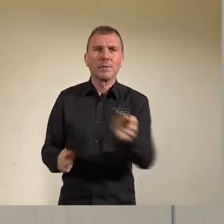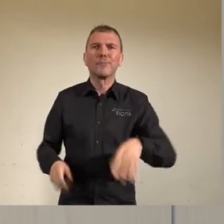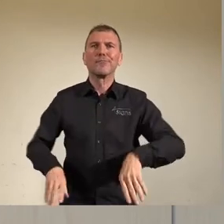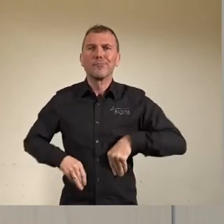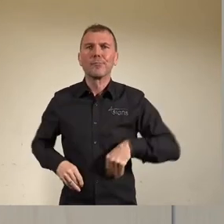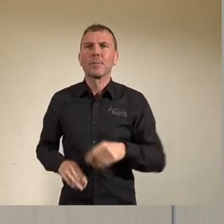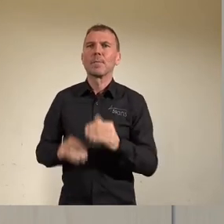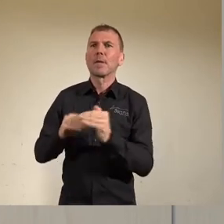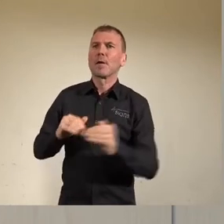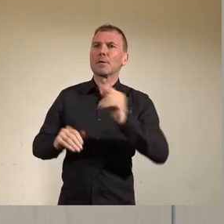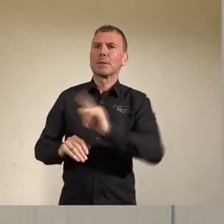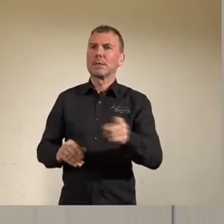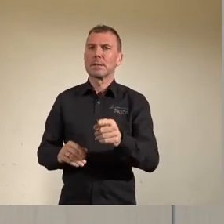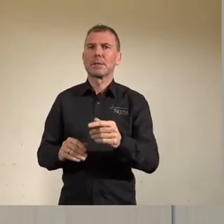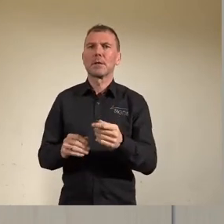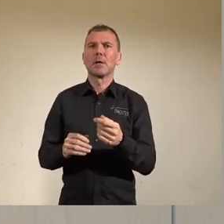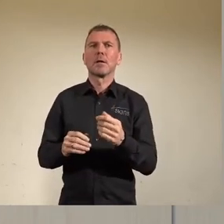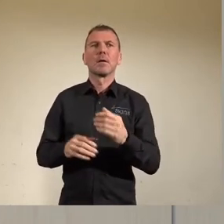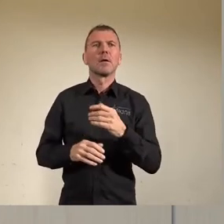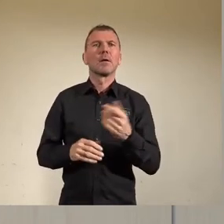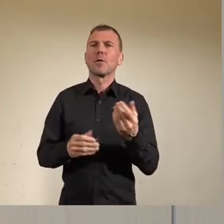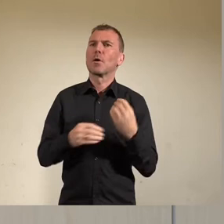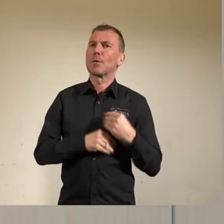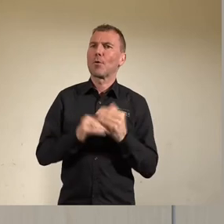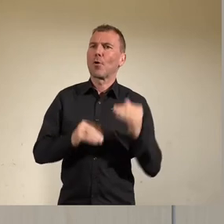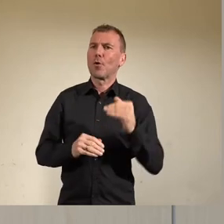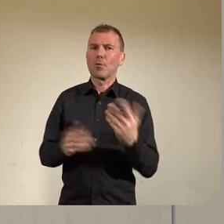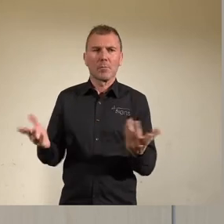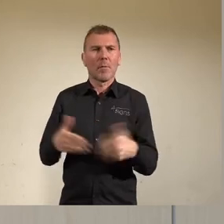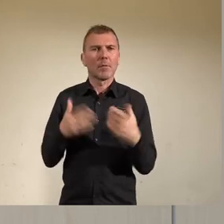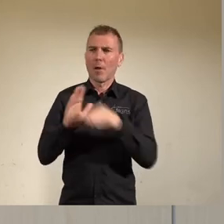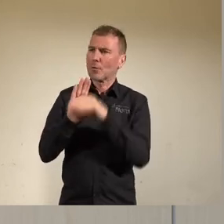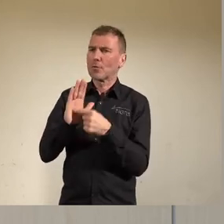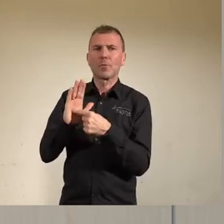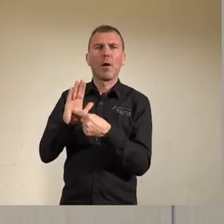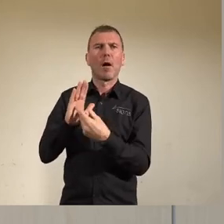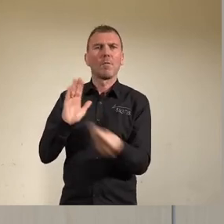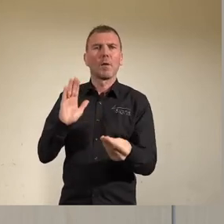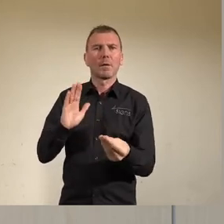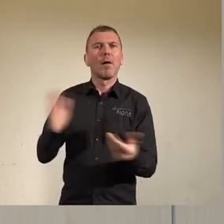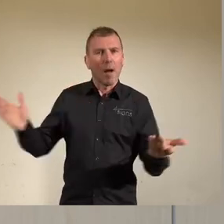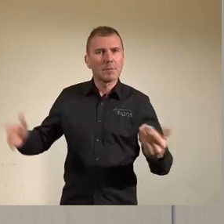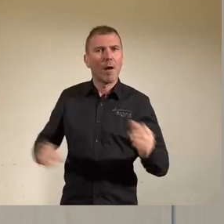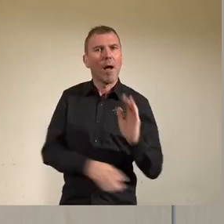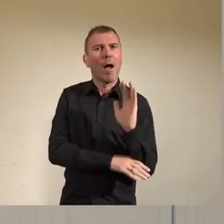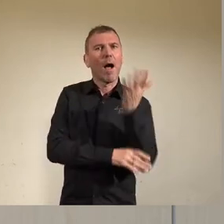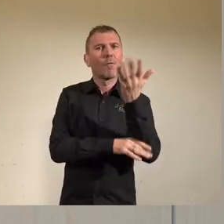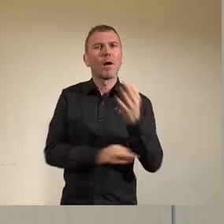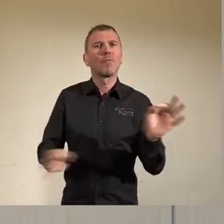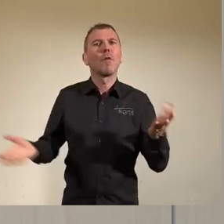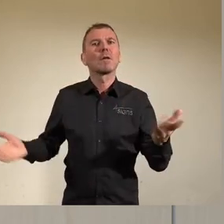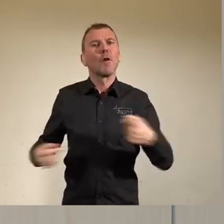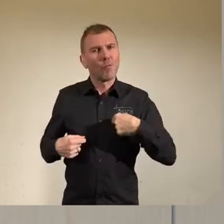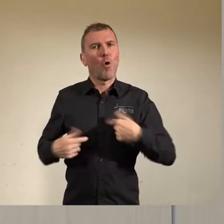sie waren auf der anderen Seite und deshalb ist das Thema Gebührenerhöhung jetzt erstmal von der Tagesordnung genommen worden. Welch ein Erfolg, auch für eine